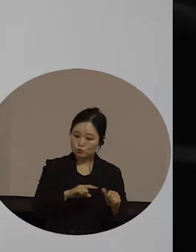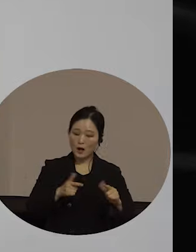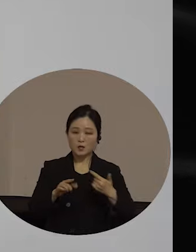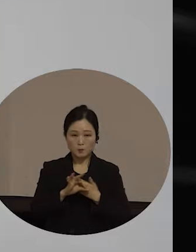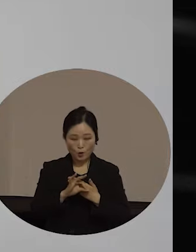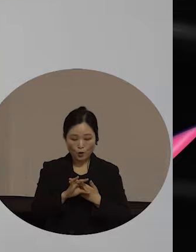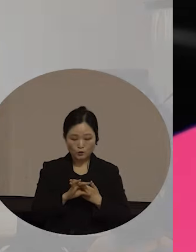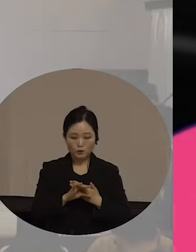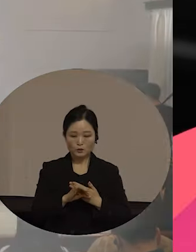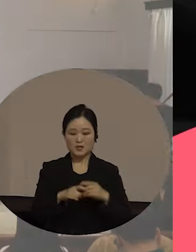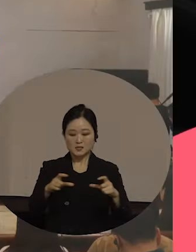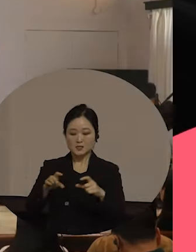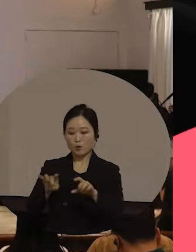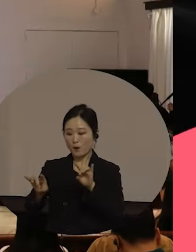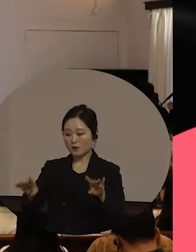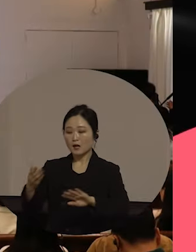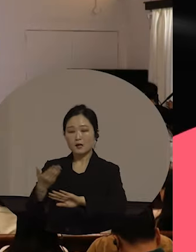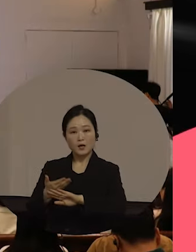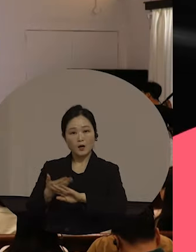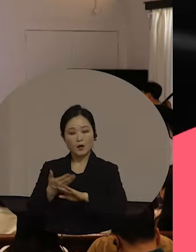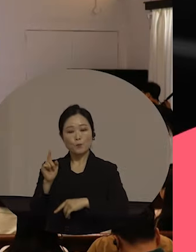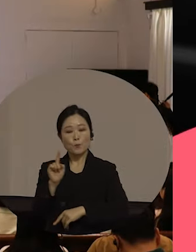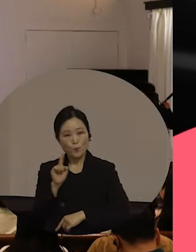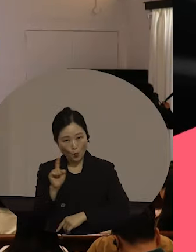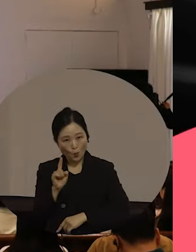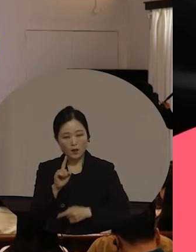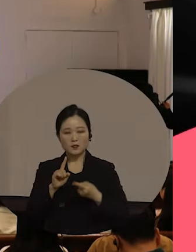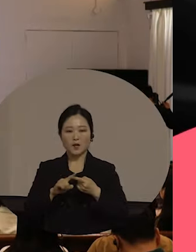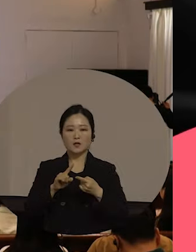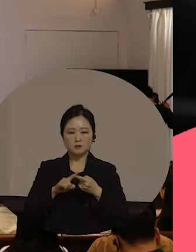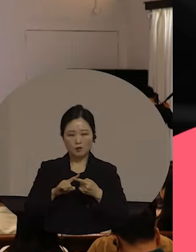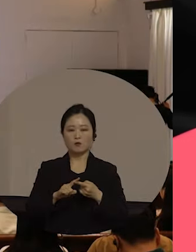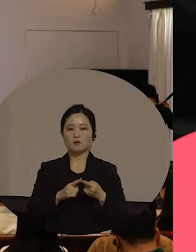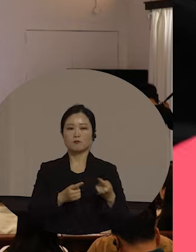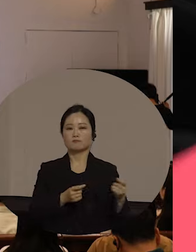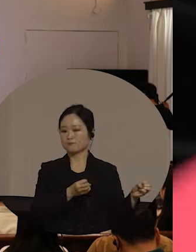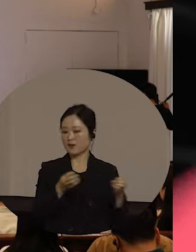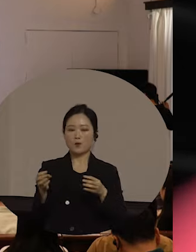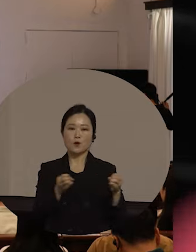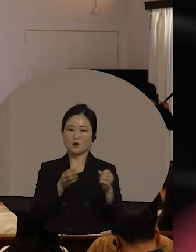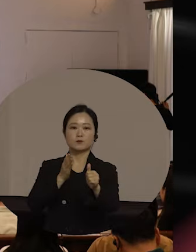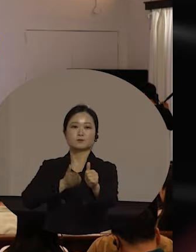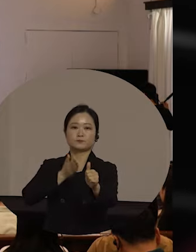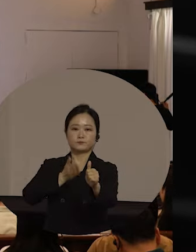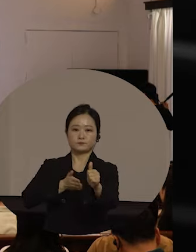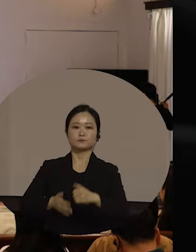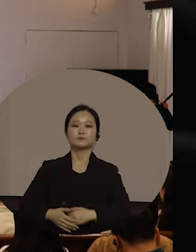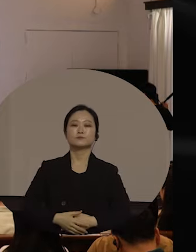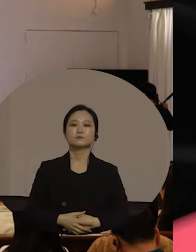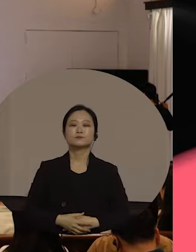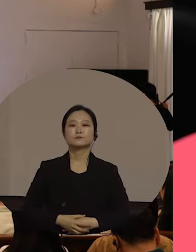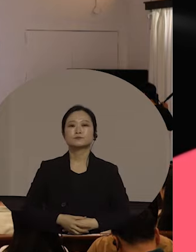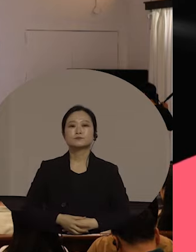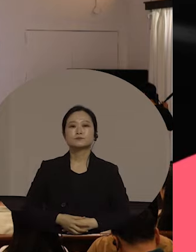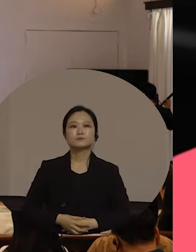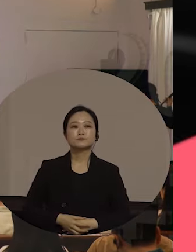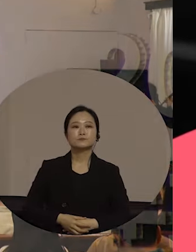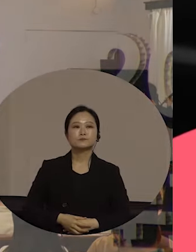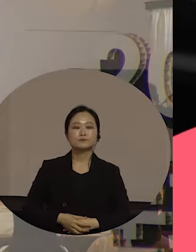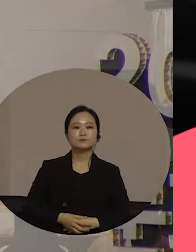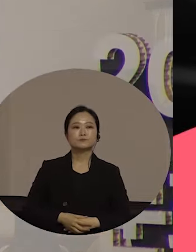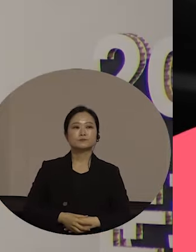방금 그 발제를 짧게 하시면서 질문이 이제 국가 그리고 지역 그리고 또 작은 또 어떤 기초